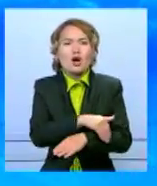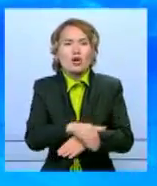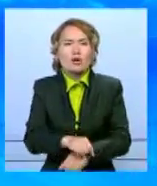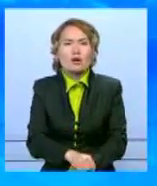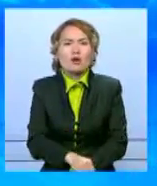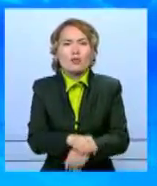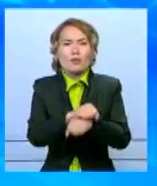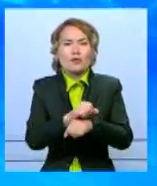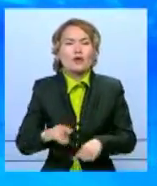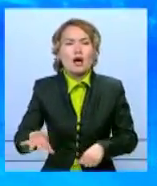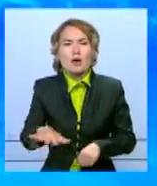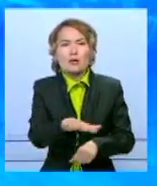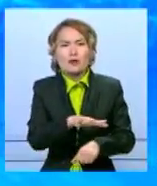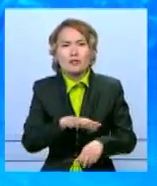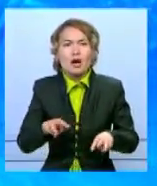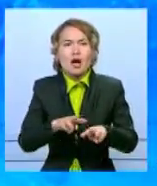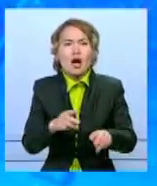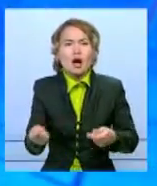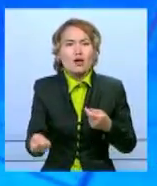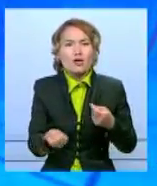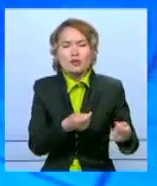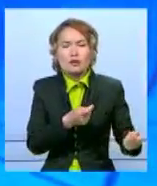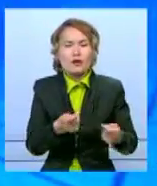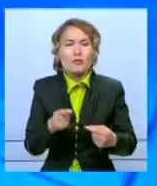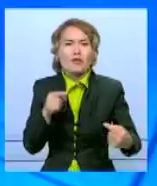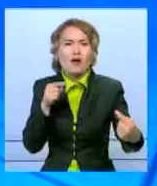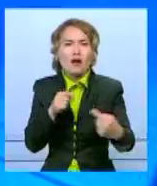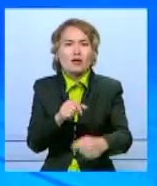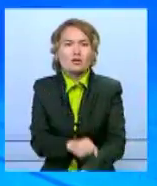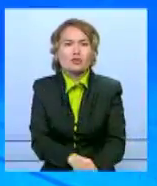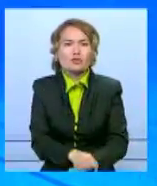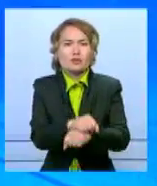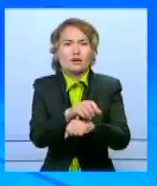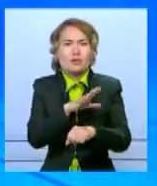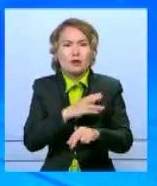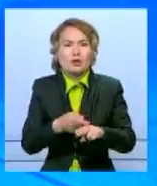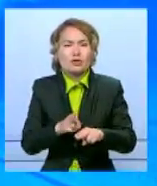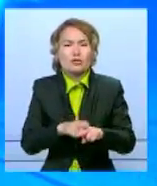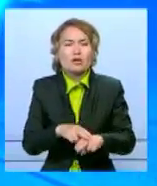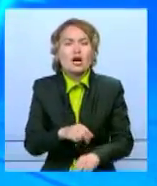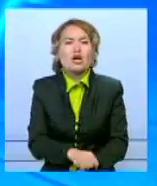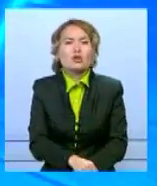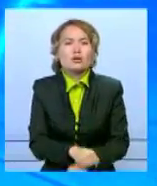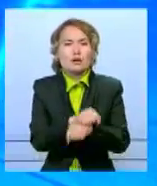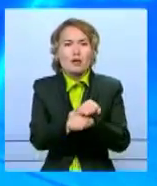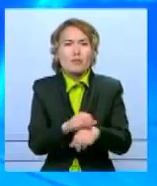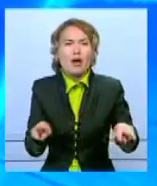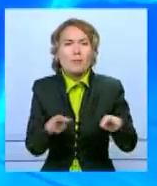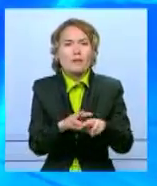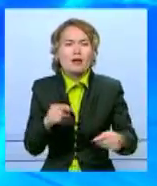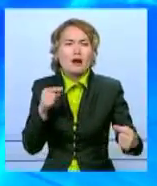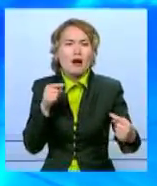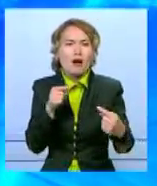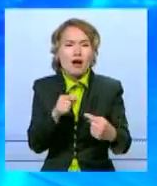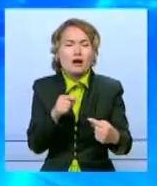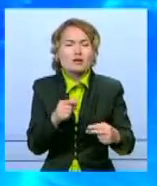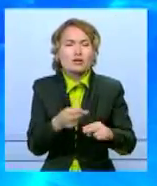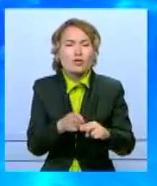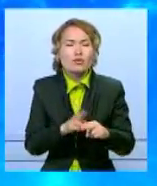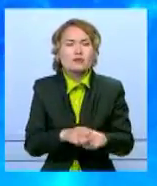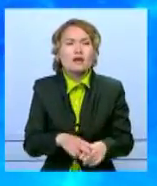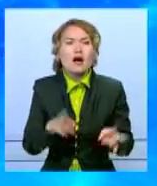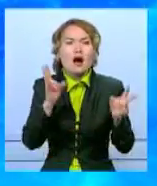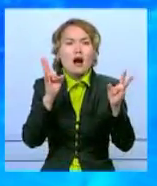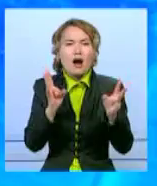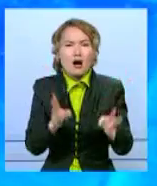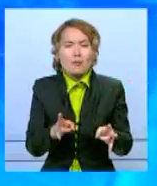шара Кенсингтон ауданы әкімшілігі ғимаратына басып кіруге талпыныспен аяқталды. Шерушілер биліктен апаттың себептерін анықтап,